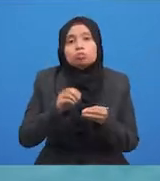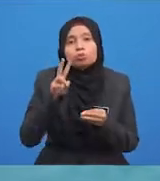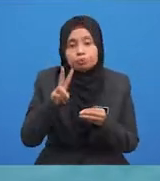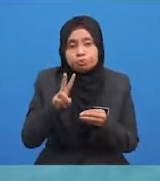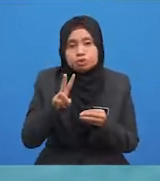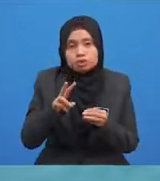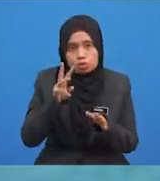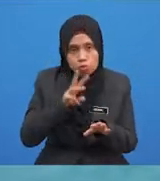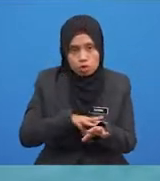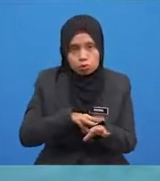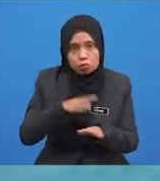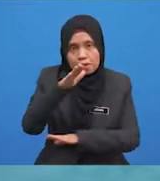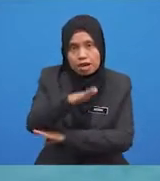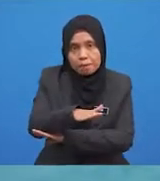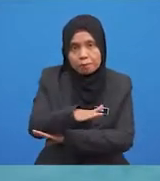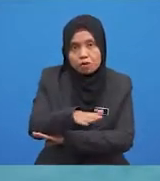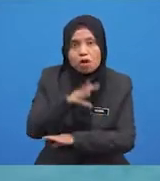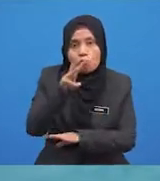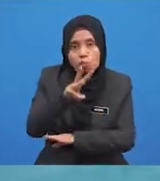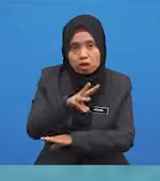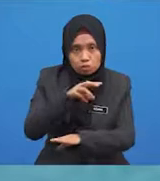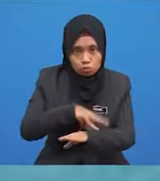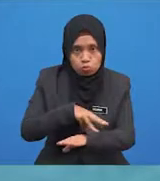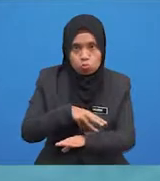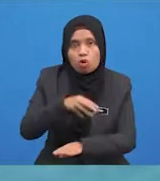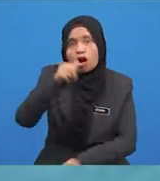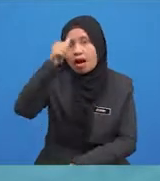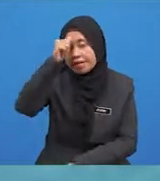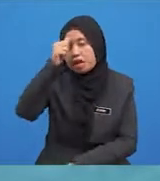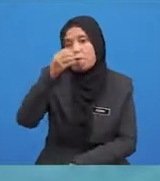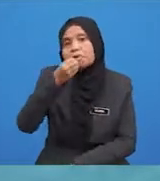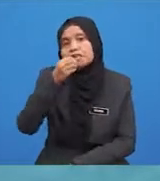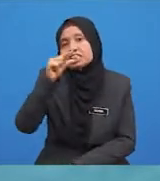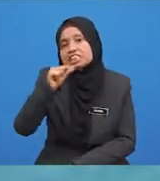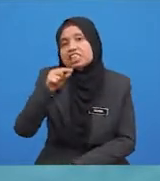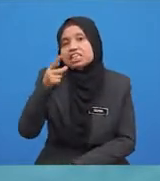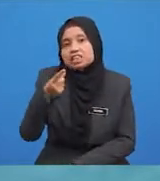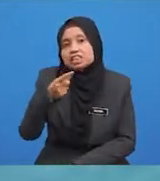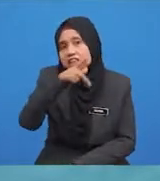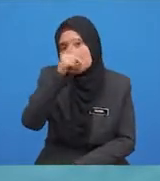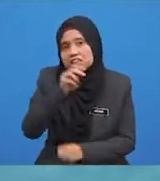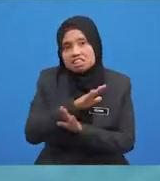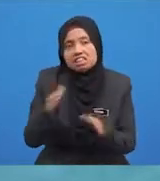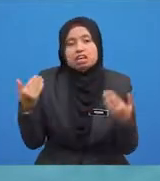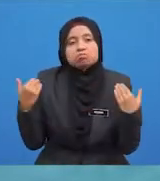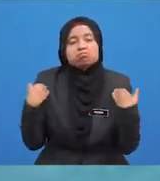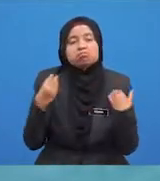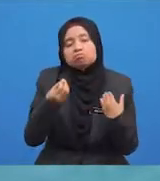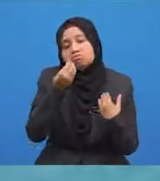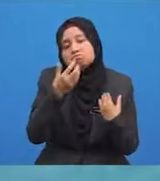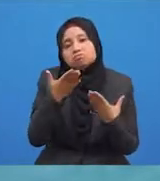Yang kedua, waktu malam, iaitu waktu ayah makan sedikit sahaja kerana tidak